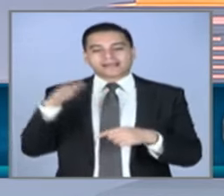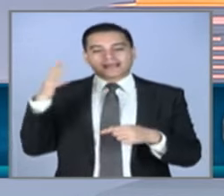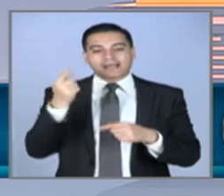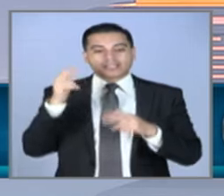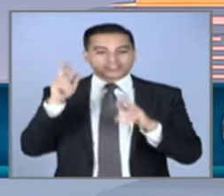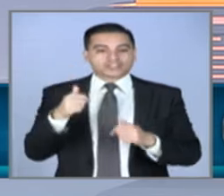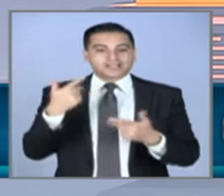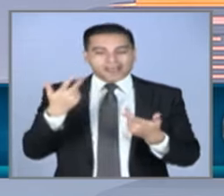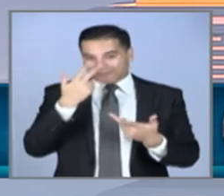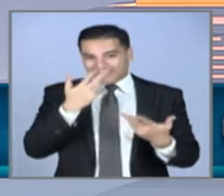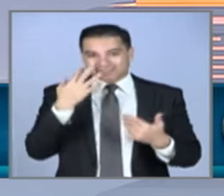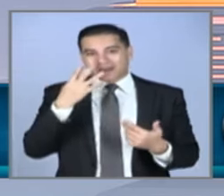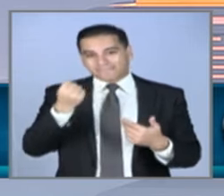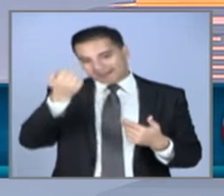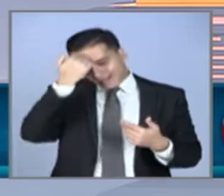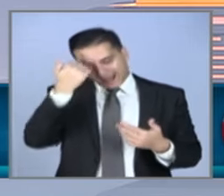40,000 جنيه.